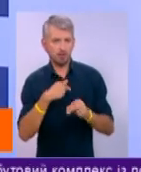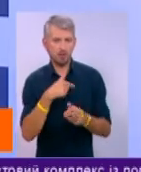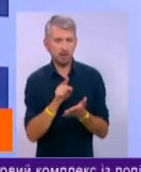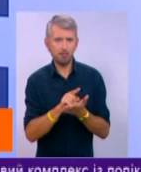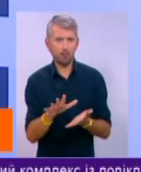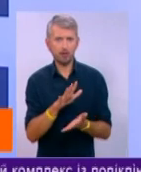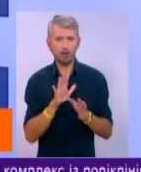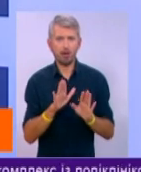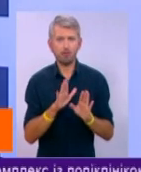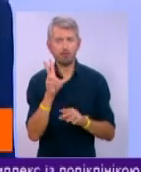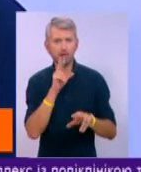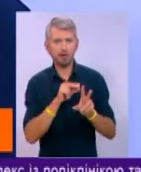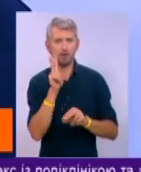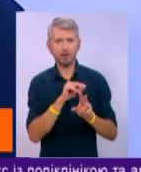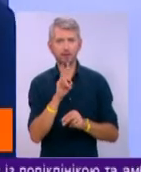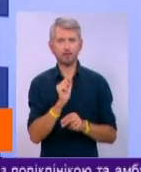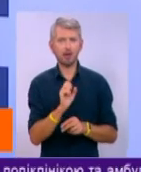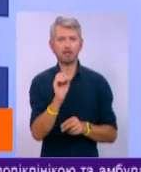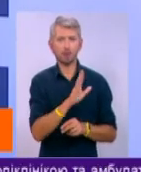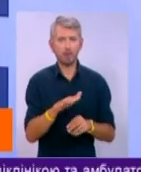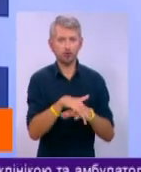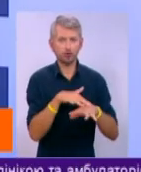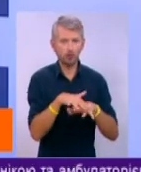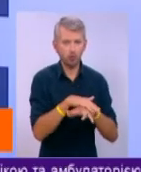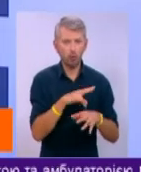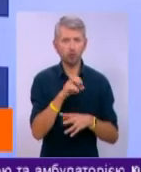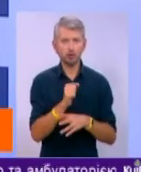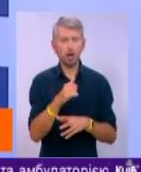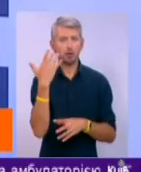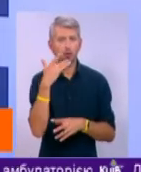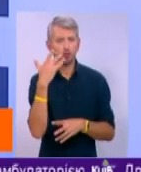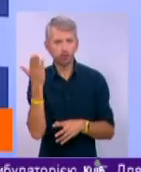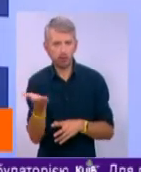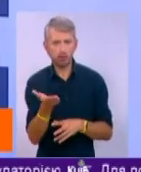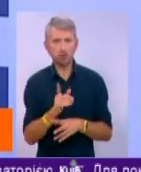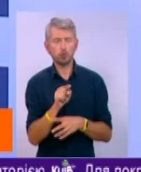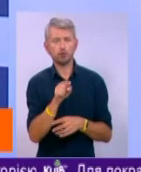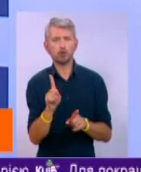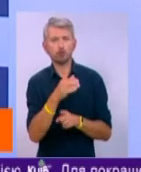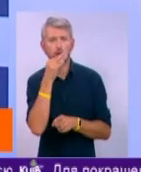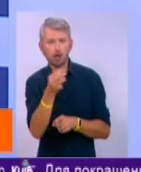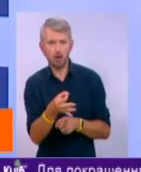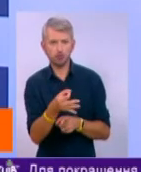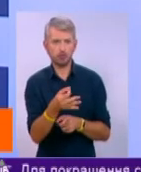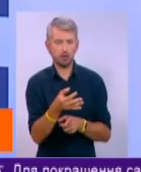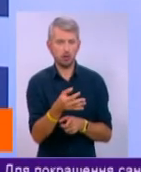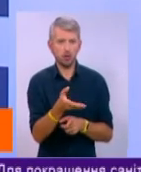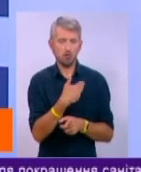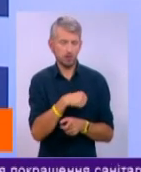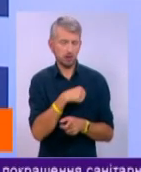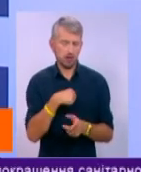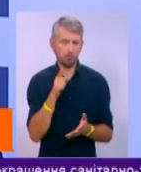тільки надіятись на європейську спільноту, на Сполучені Штати Америки, що вони щось скажуть, спонукати будуть. Нам, ми самі